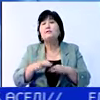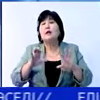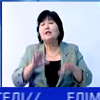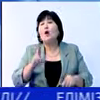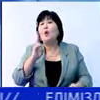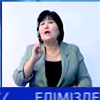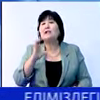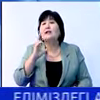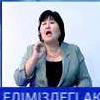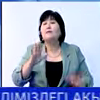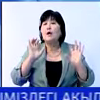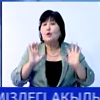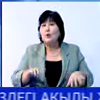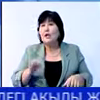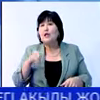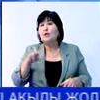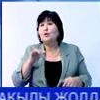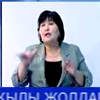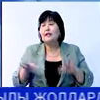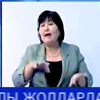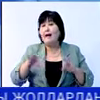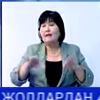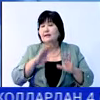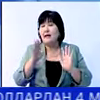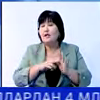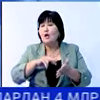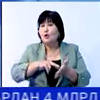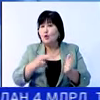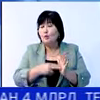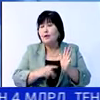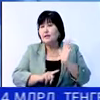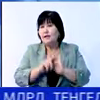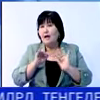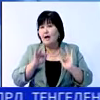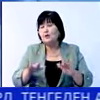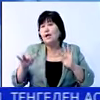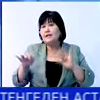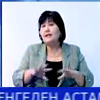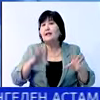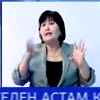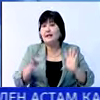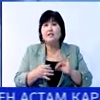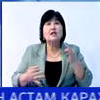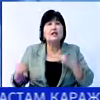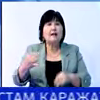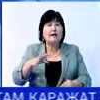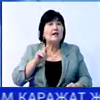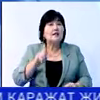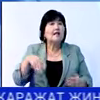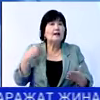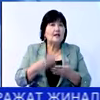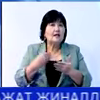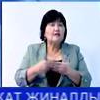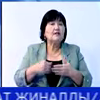Қуанышбек Ысқақовтың төрағалығымен индустрияландыру картасы аясындағы жобалардың жүзеге асуы бойынша іс-әрекет нәтижесі талқыланды және